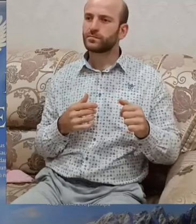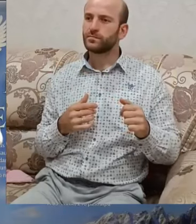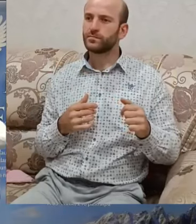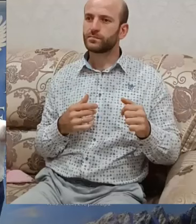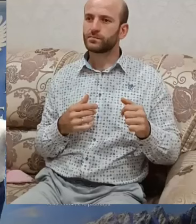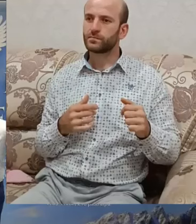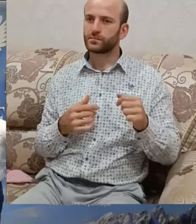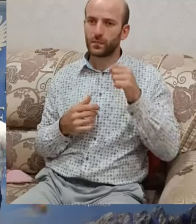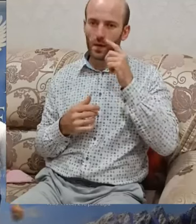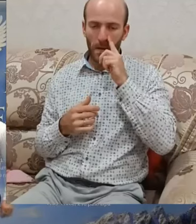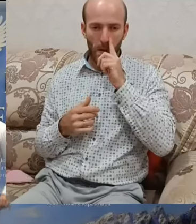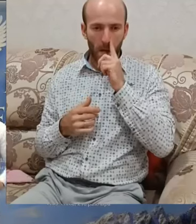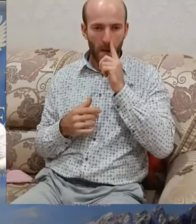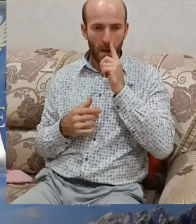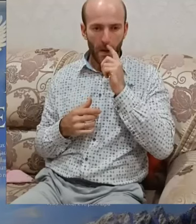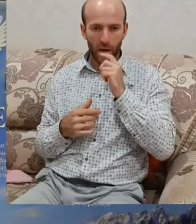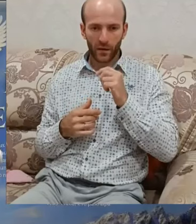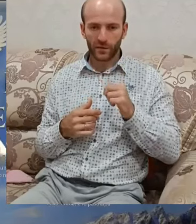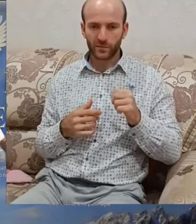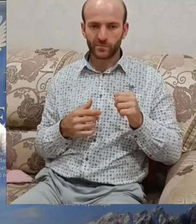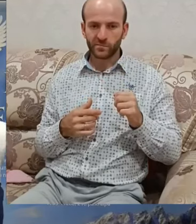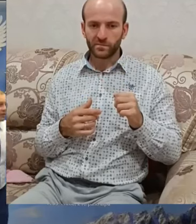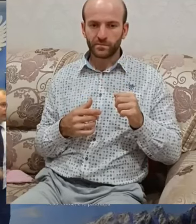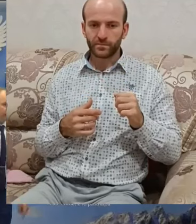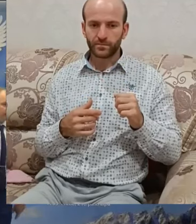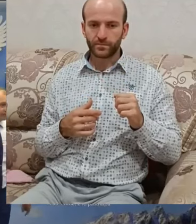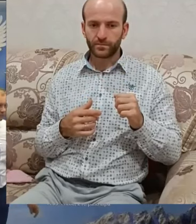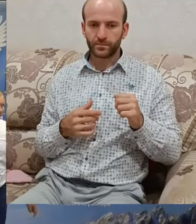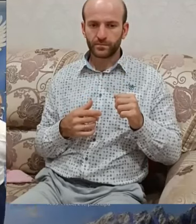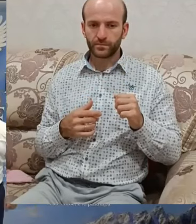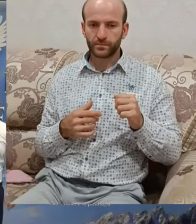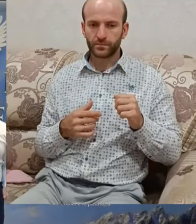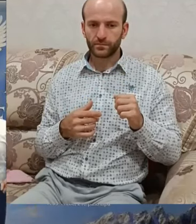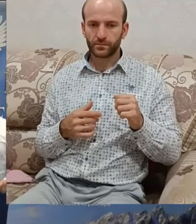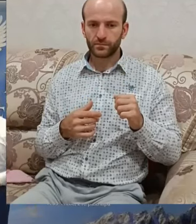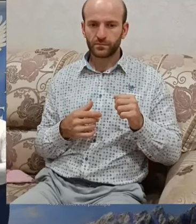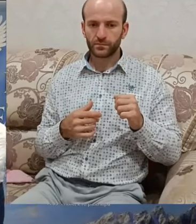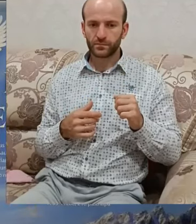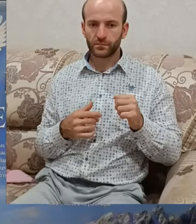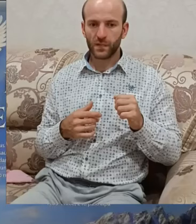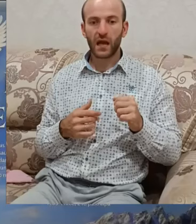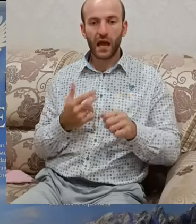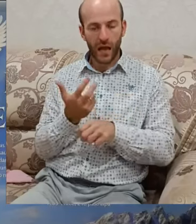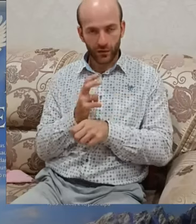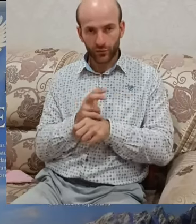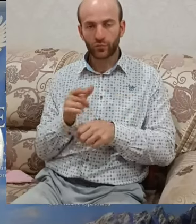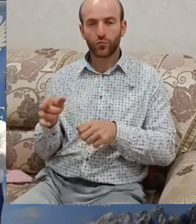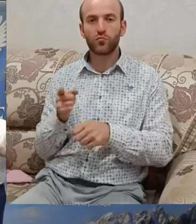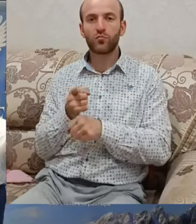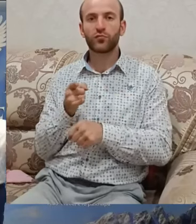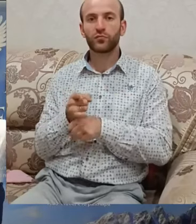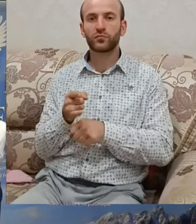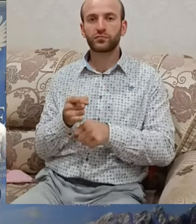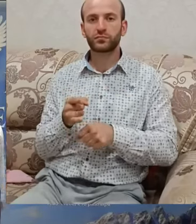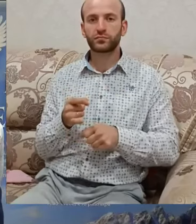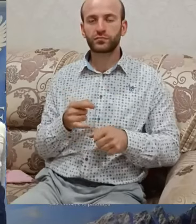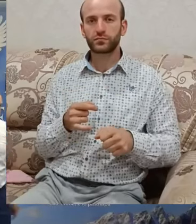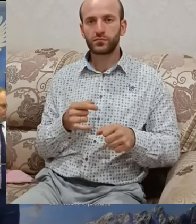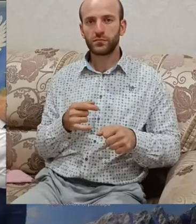Nesižvelgdamas į nieką. Nesmatria ni na što. Va čia yra baidyklė. Vot eta jis pugalo. Priimti žinę tokią, kokia jie